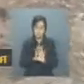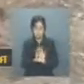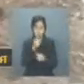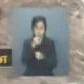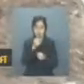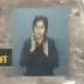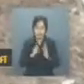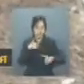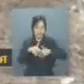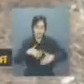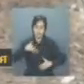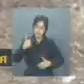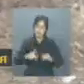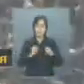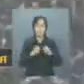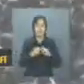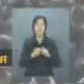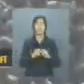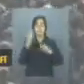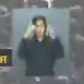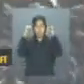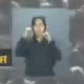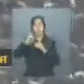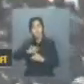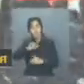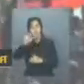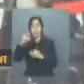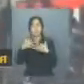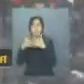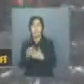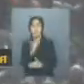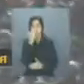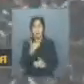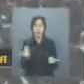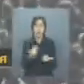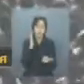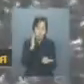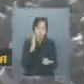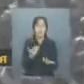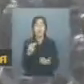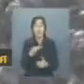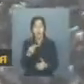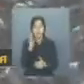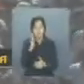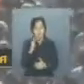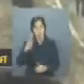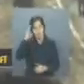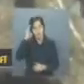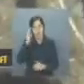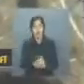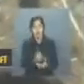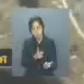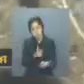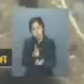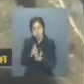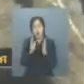พอใจของประชาชนหลังจากเมื่อวานนี้ทหารที่บุตรชายและหลานชายของเขาเป็นผู้บัญชาการเปิดฉากยิงใส่ผู้ประท้ว